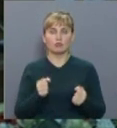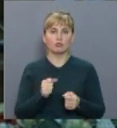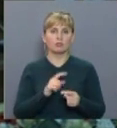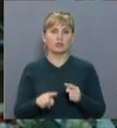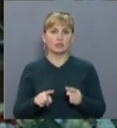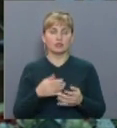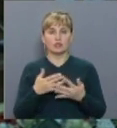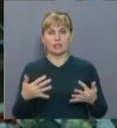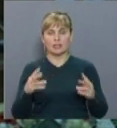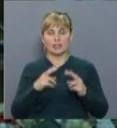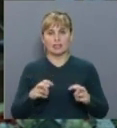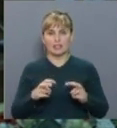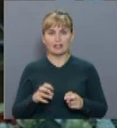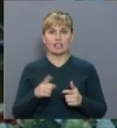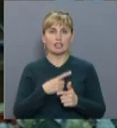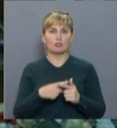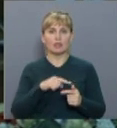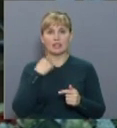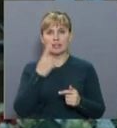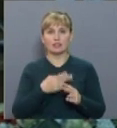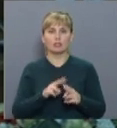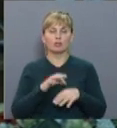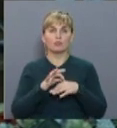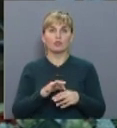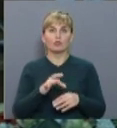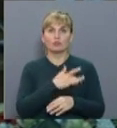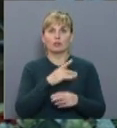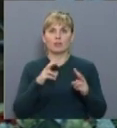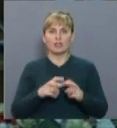проведения служебных расследований. Либо лица, которые проводят служебное